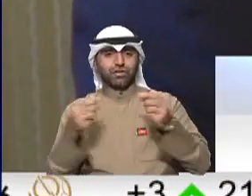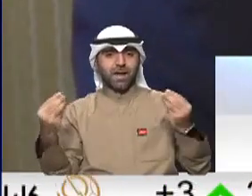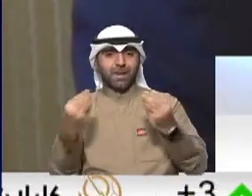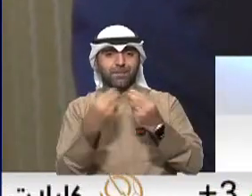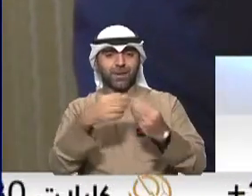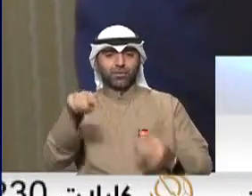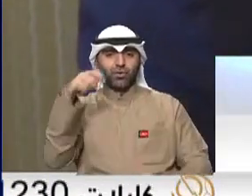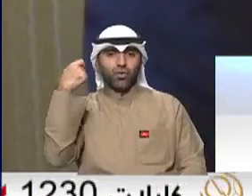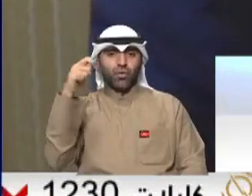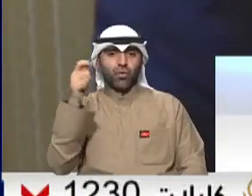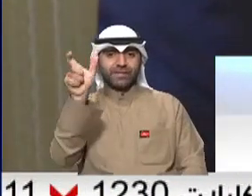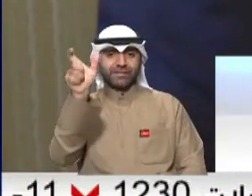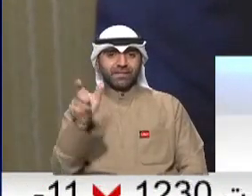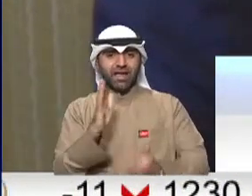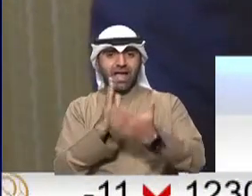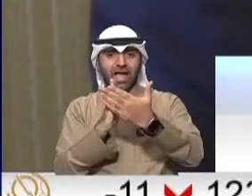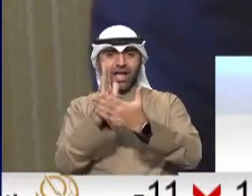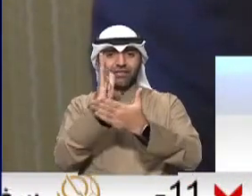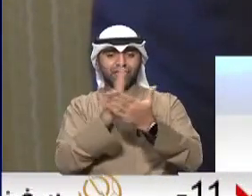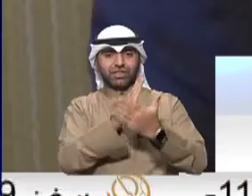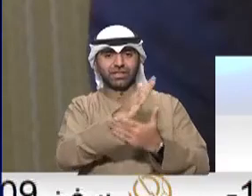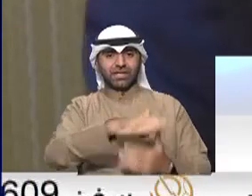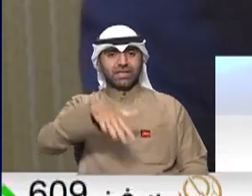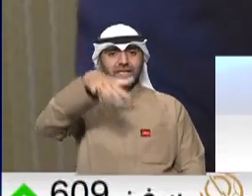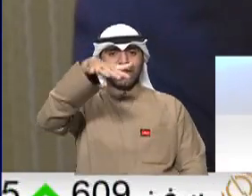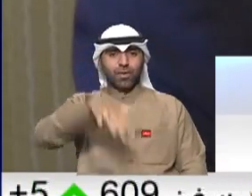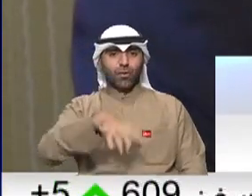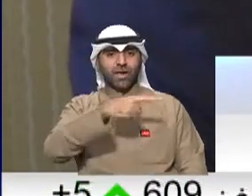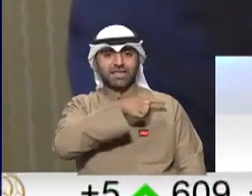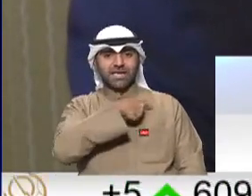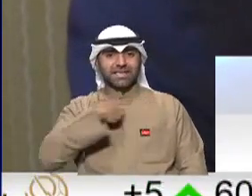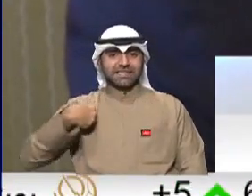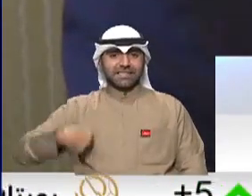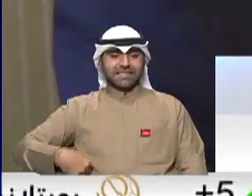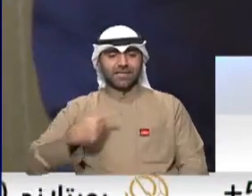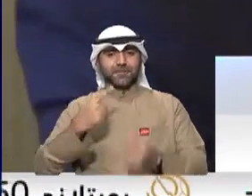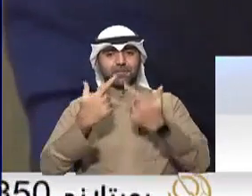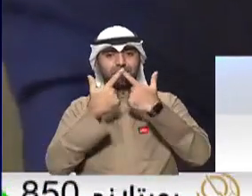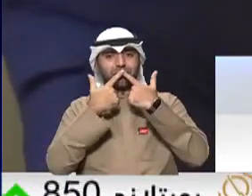أمن بعضهما البعض، قال ممثل الخارجية